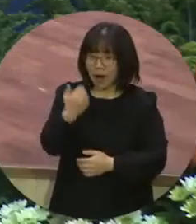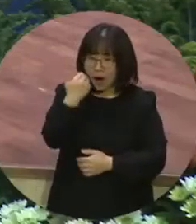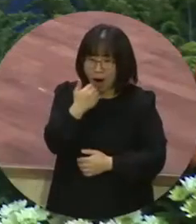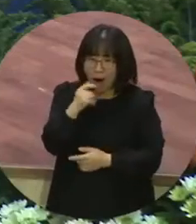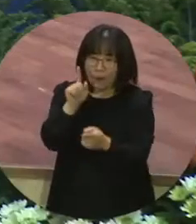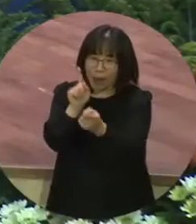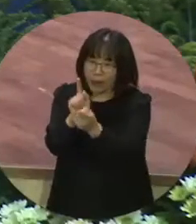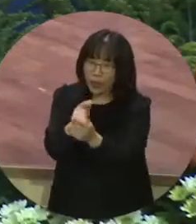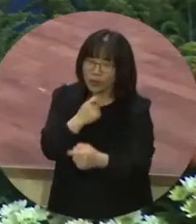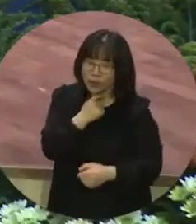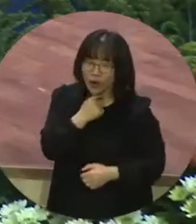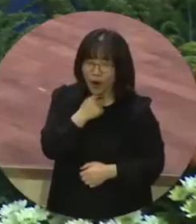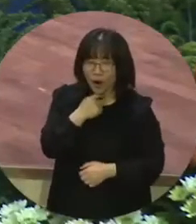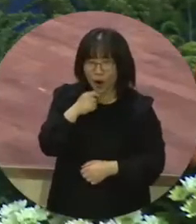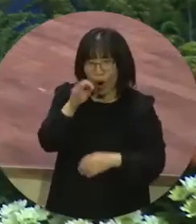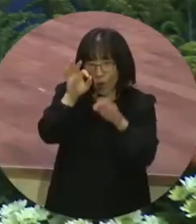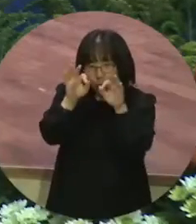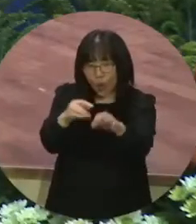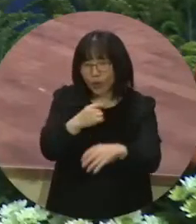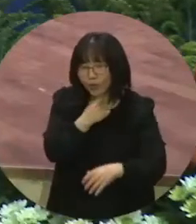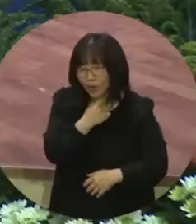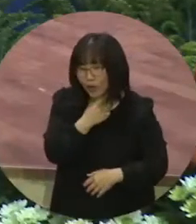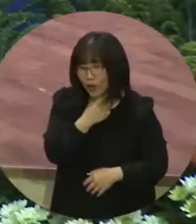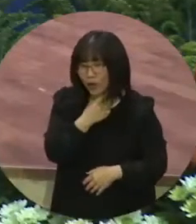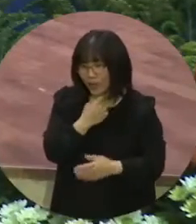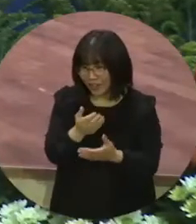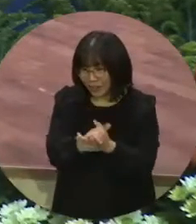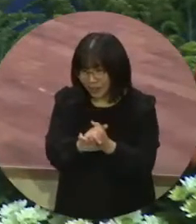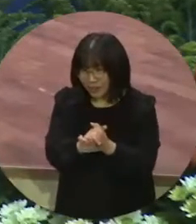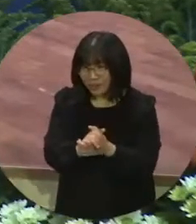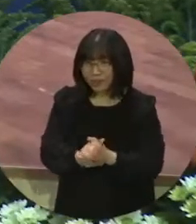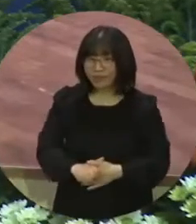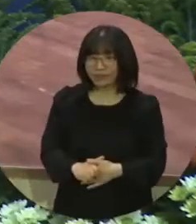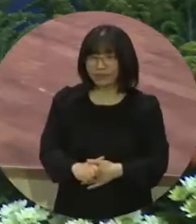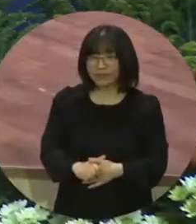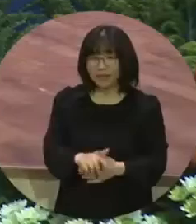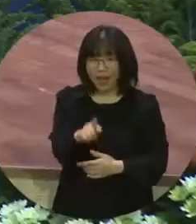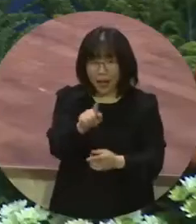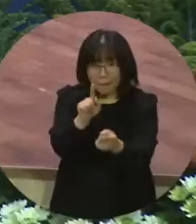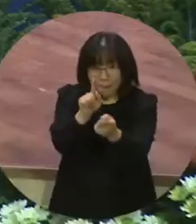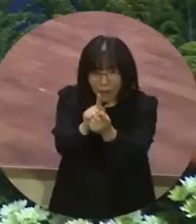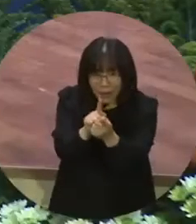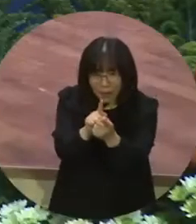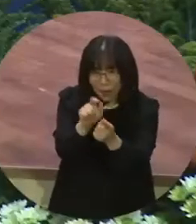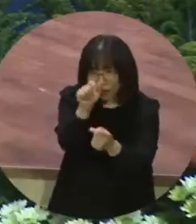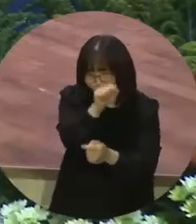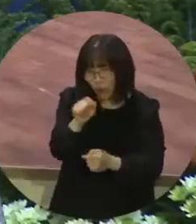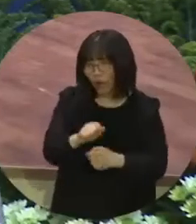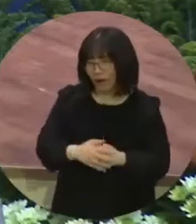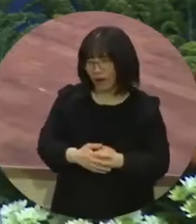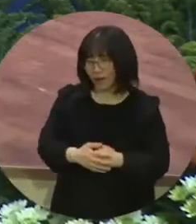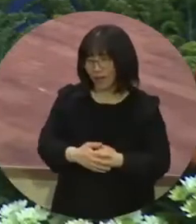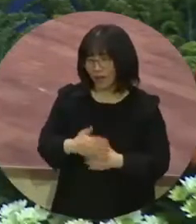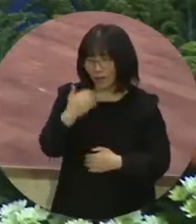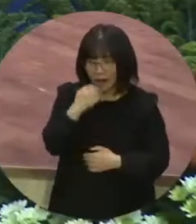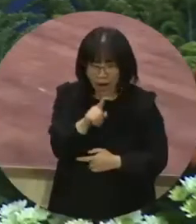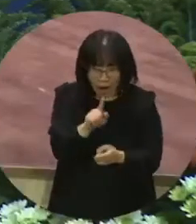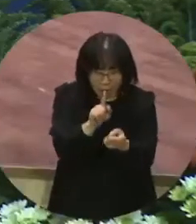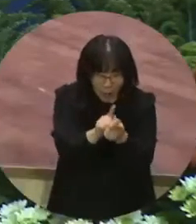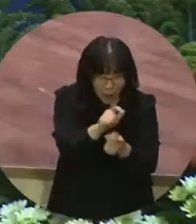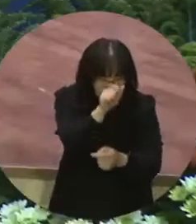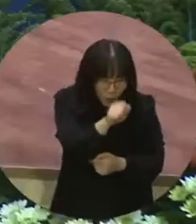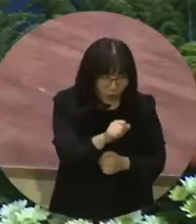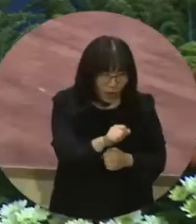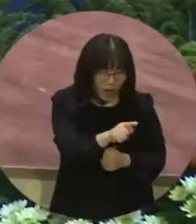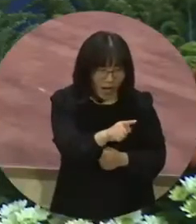싶어요. 자꾸 보고 싶어요. 아멘. 만나면 만날수록 더 좋아. 그래 돼야 돼.